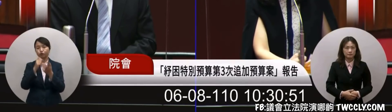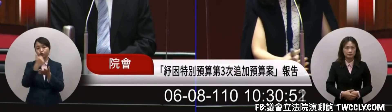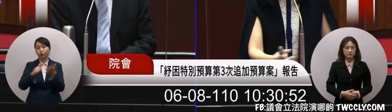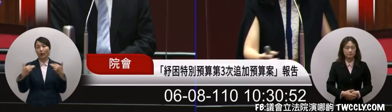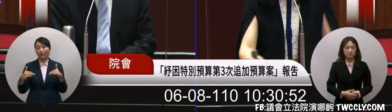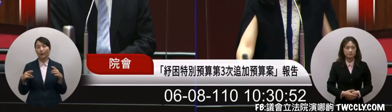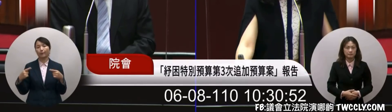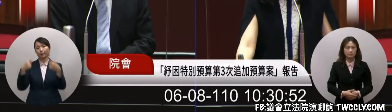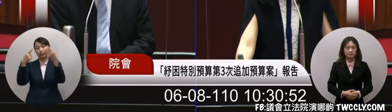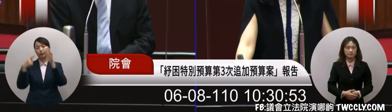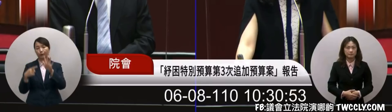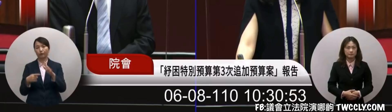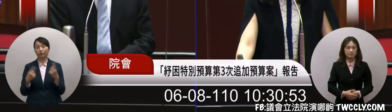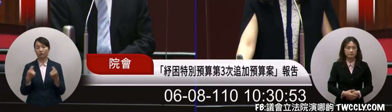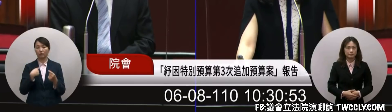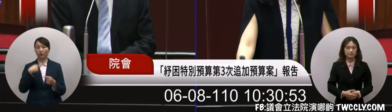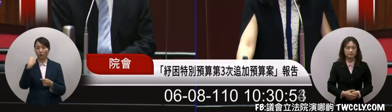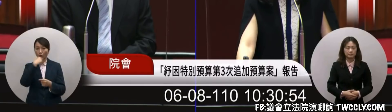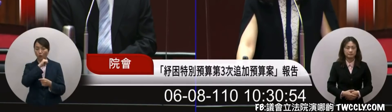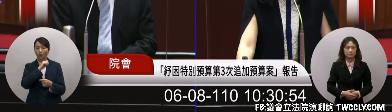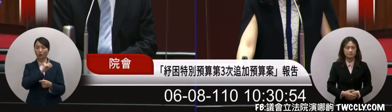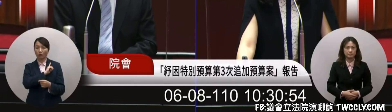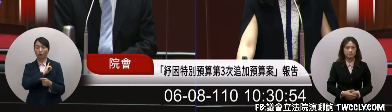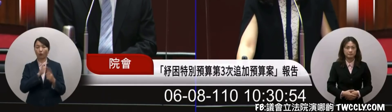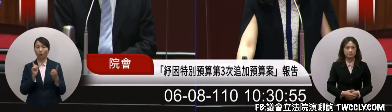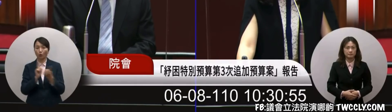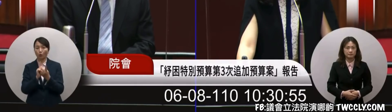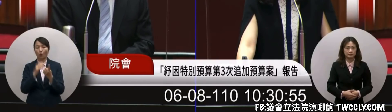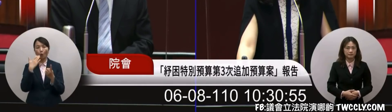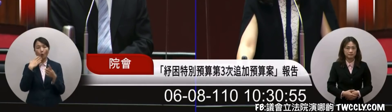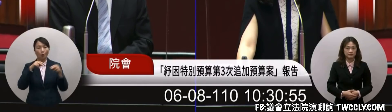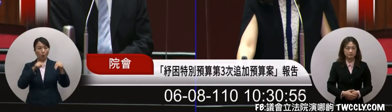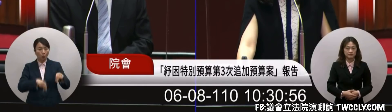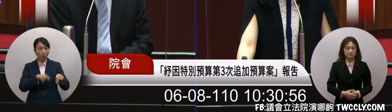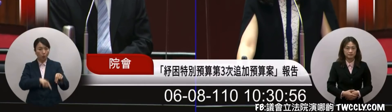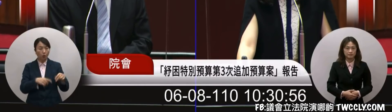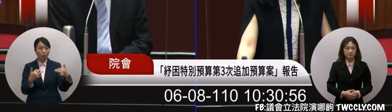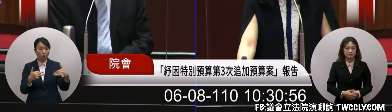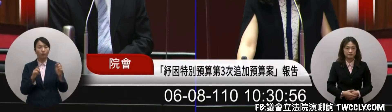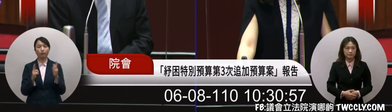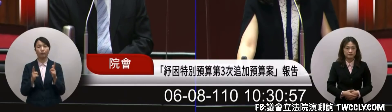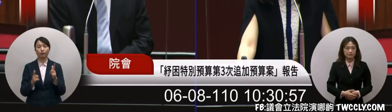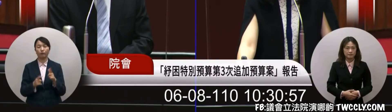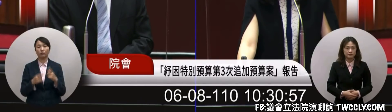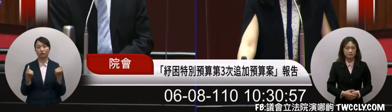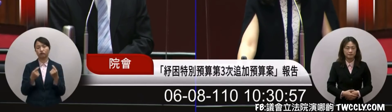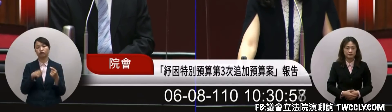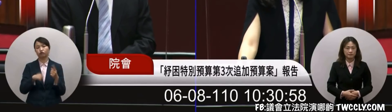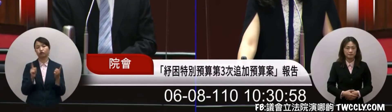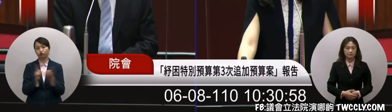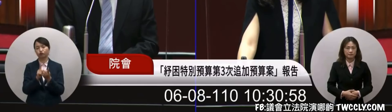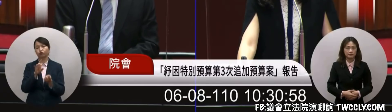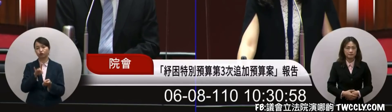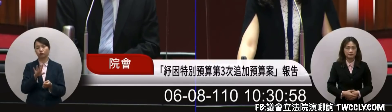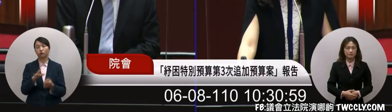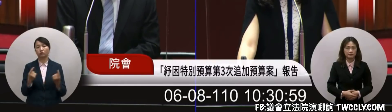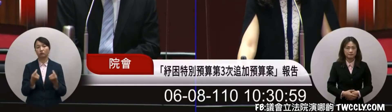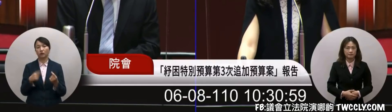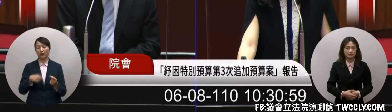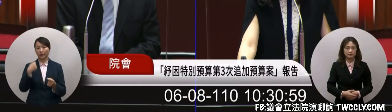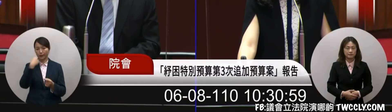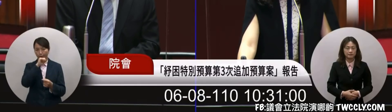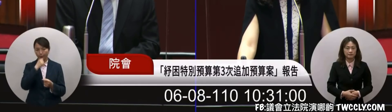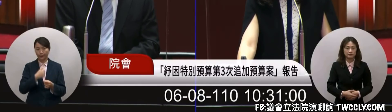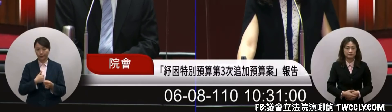生。那我们甚至于还碰到不是合约上的因素也存在，所以台湾确